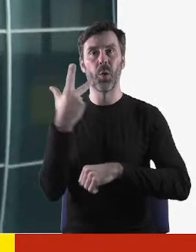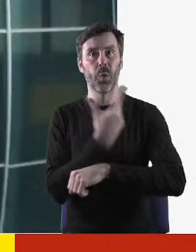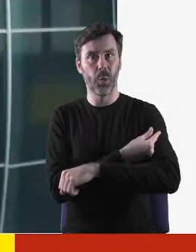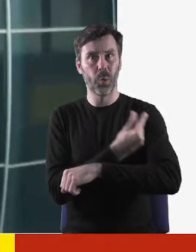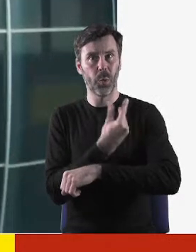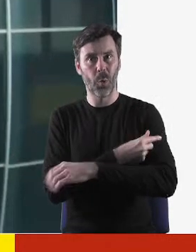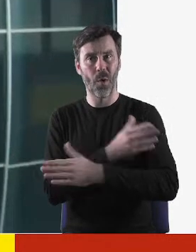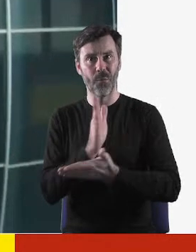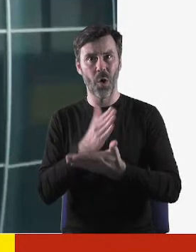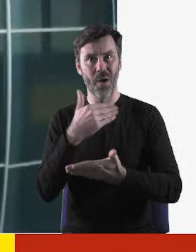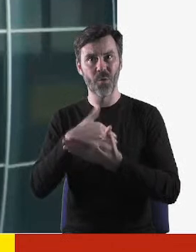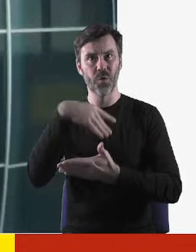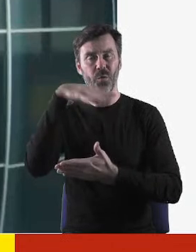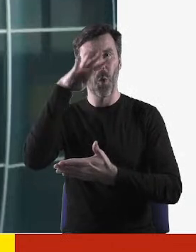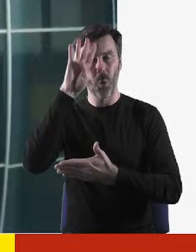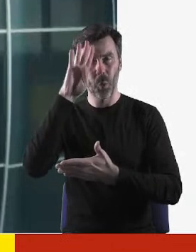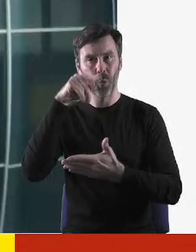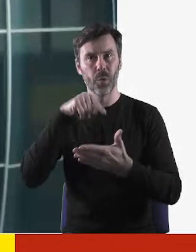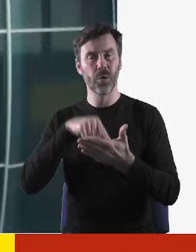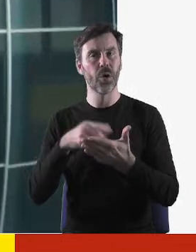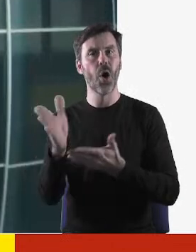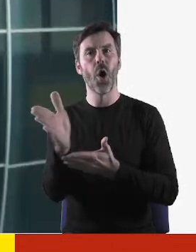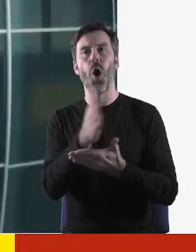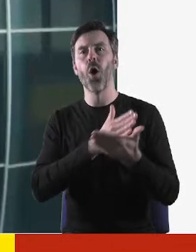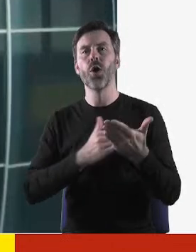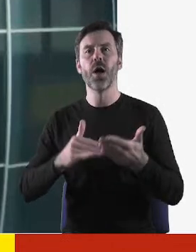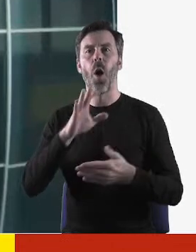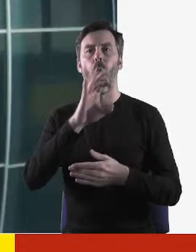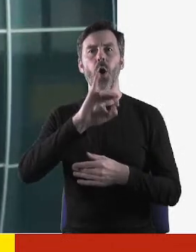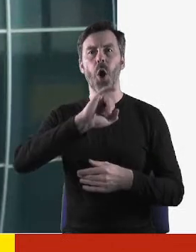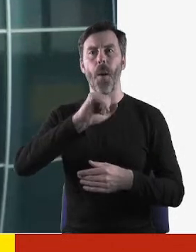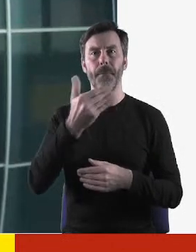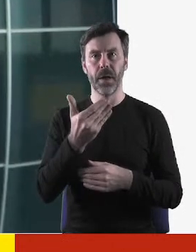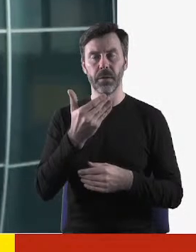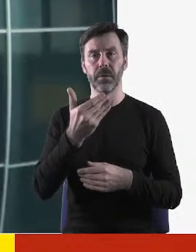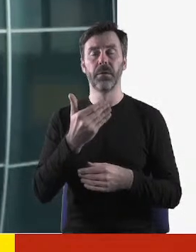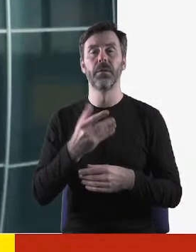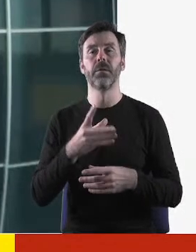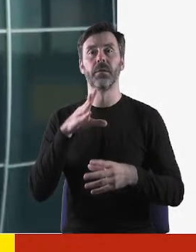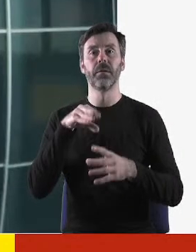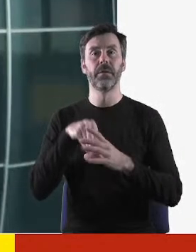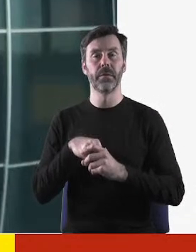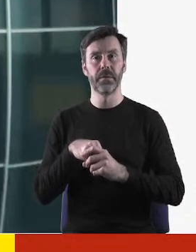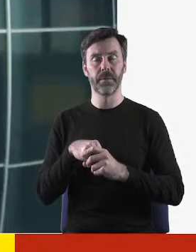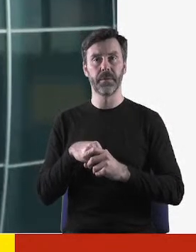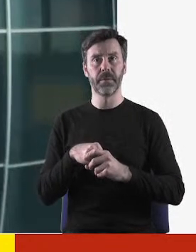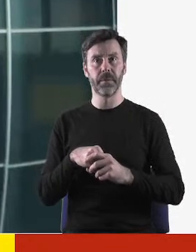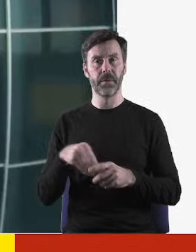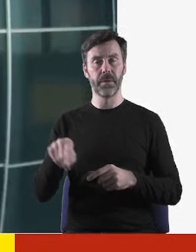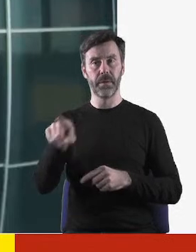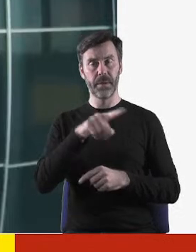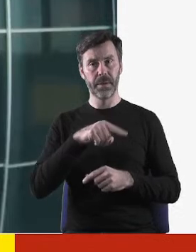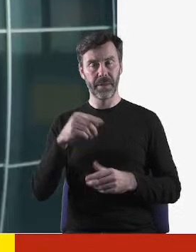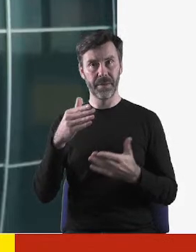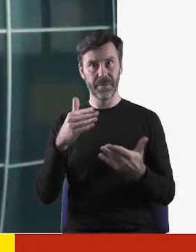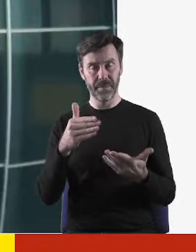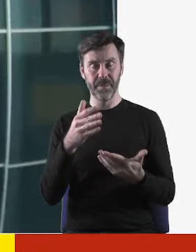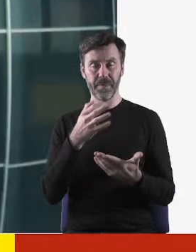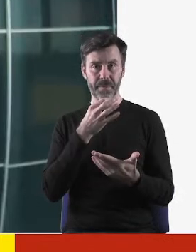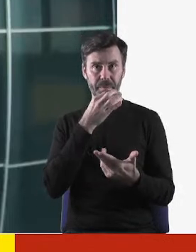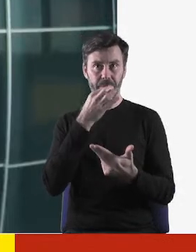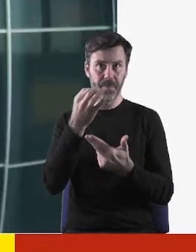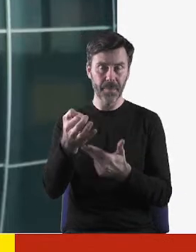naszych wojewódzkich, w szczególności na oddziałach intensywnej terapii. Czy jesteśmy w stanie odpowiedzieć, jesteście Państwo w stanie odpowiedzieć na to pytanie? Myślę,